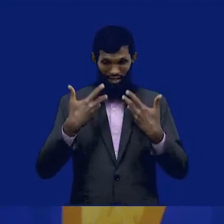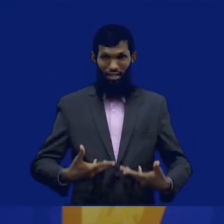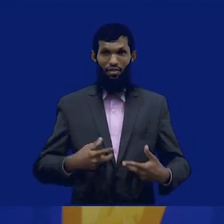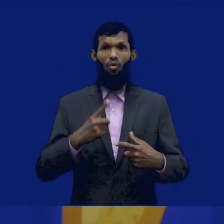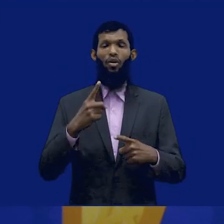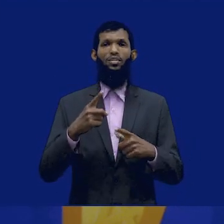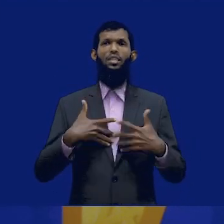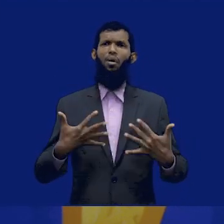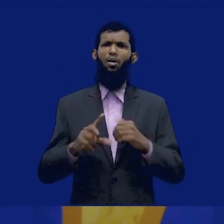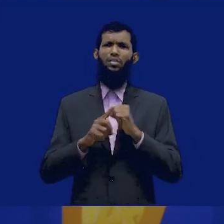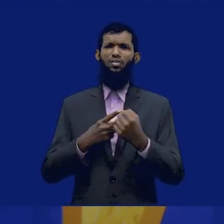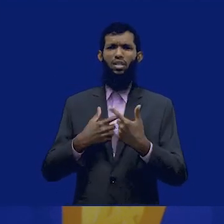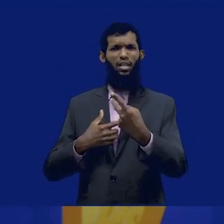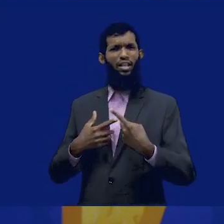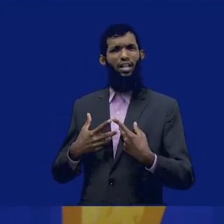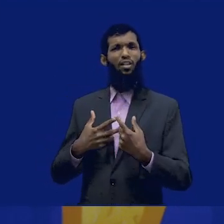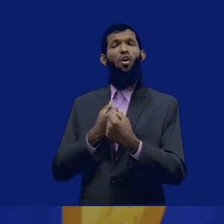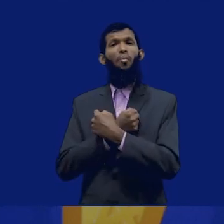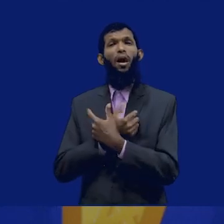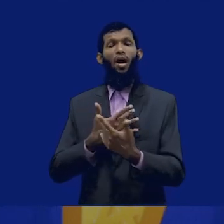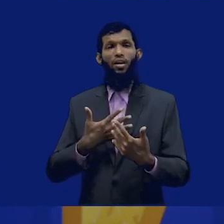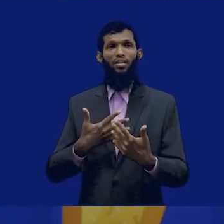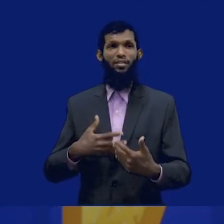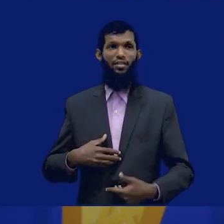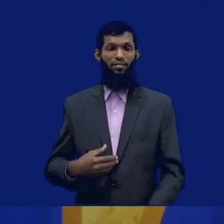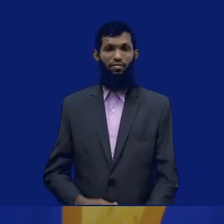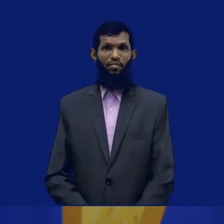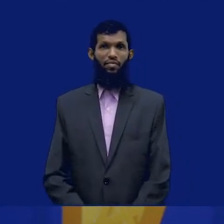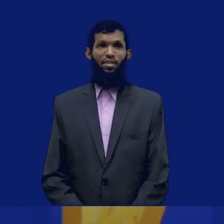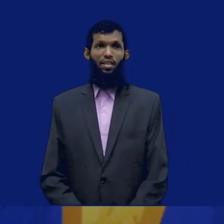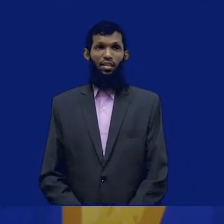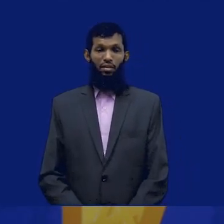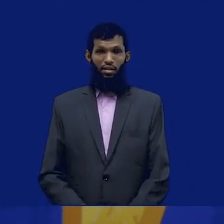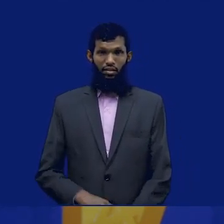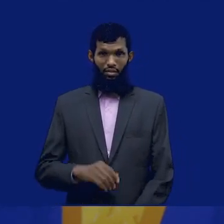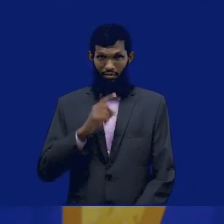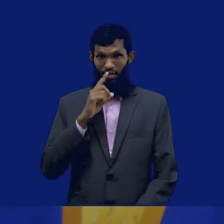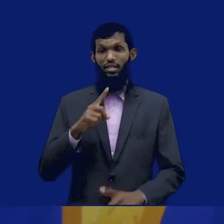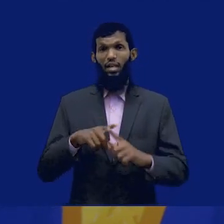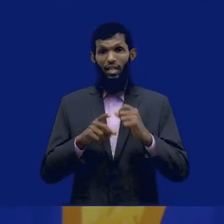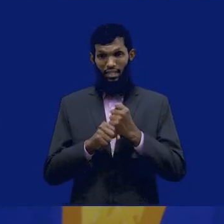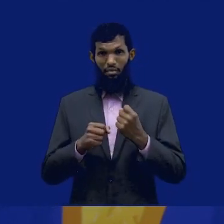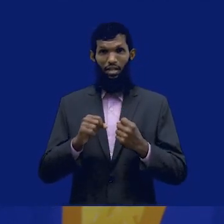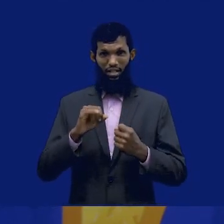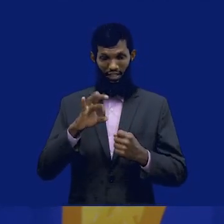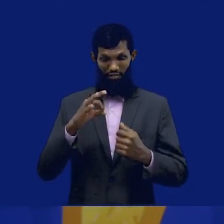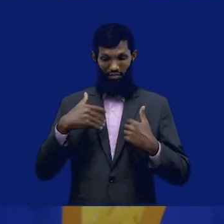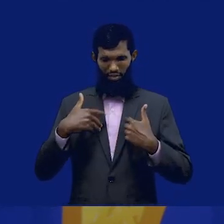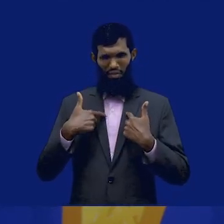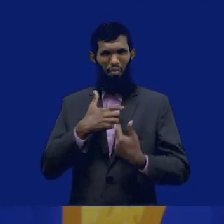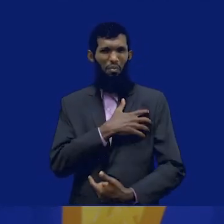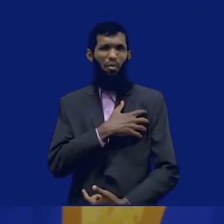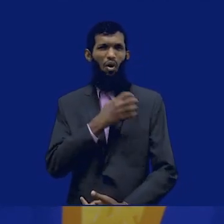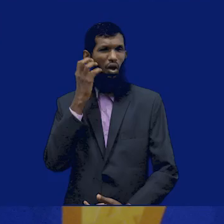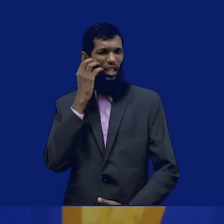مِنْهُ عُضْوٌ. What is the situation of this body? إِذَا اشْتَكَى مِنْهُ عُضْوٌ. For example, when one